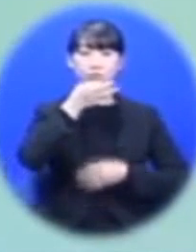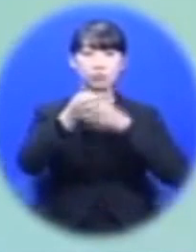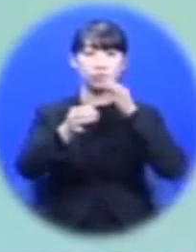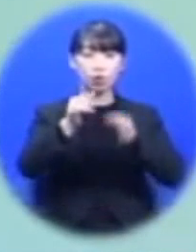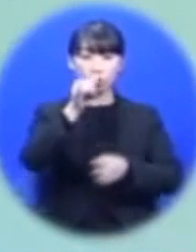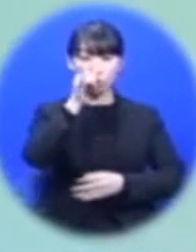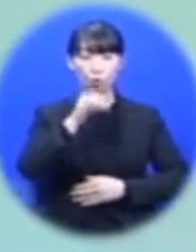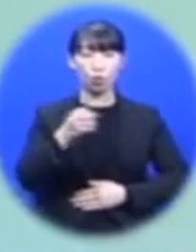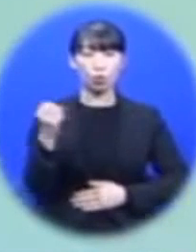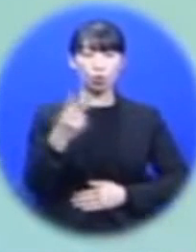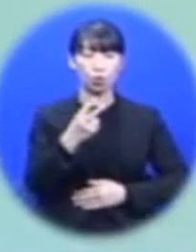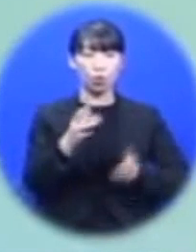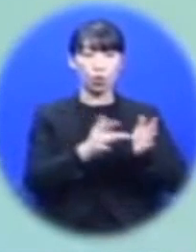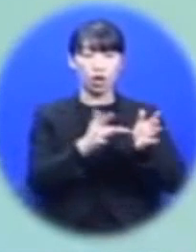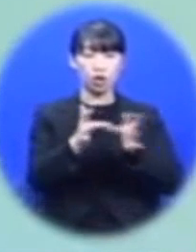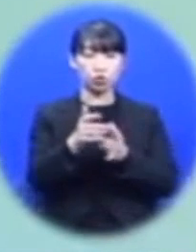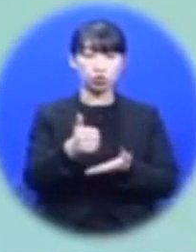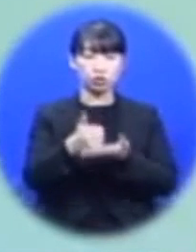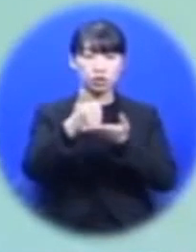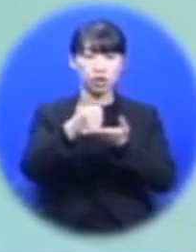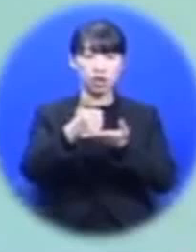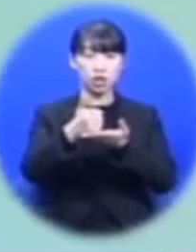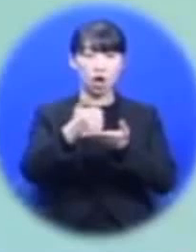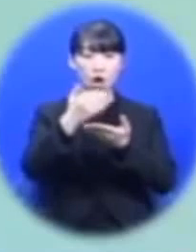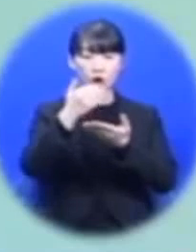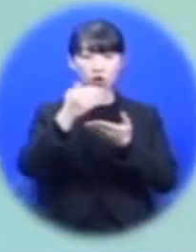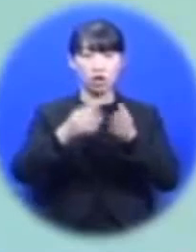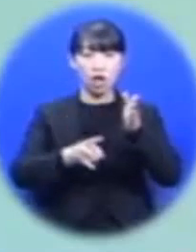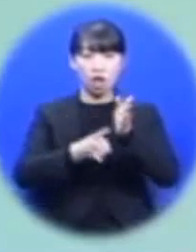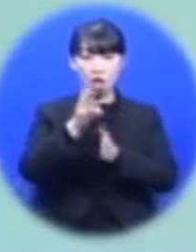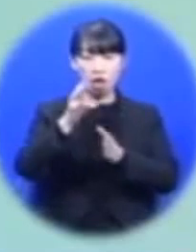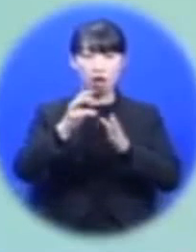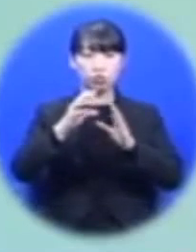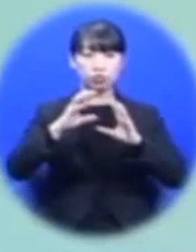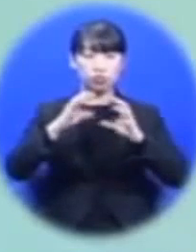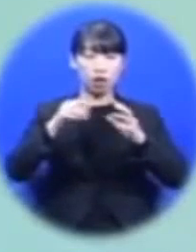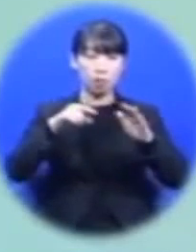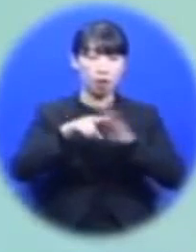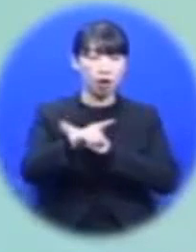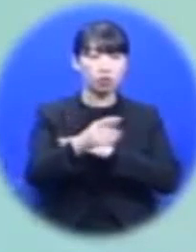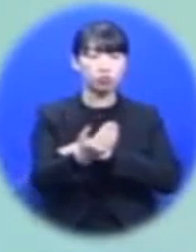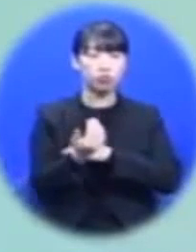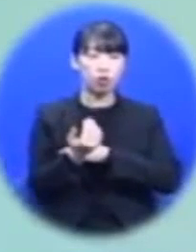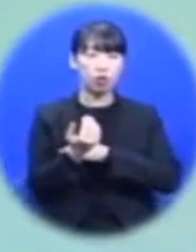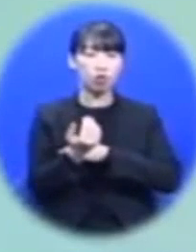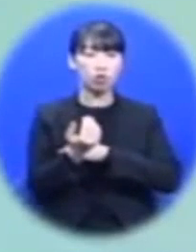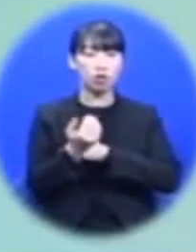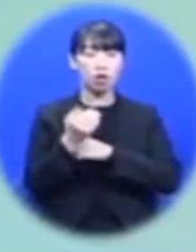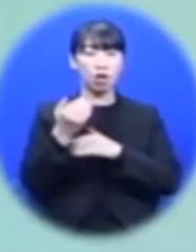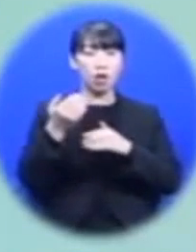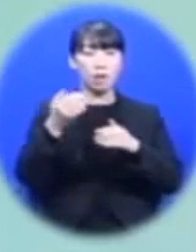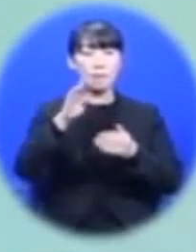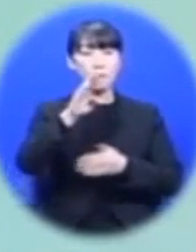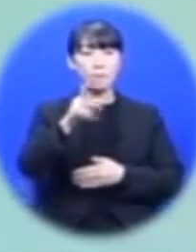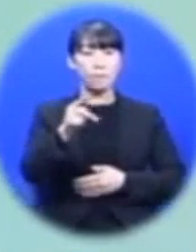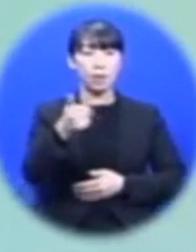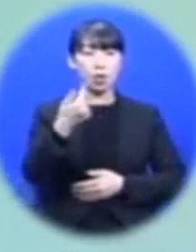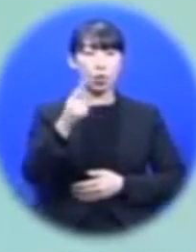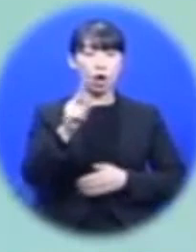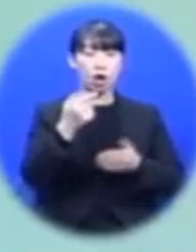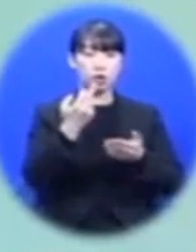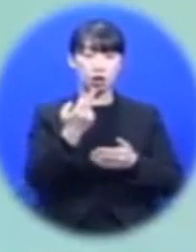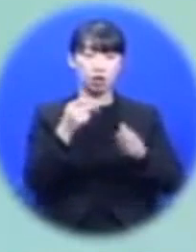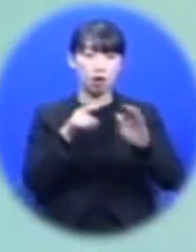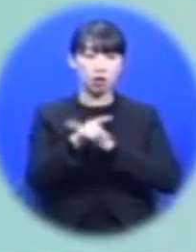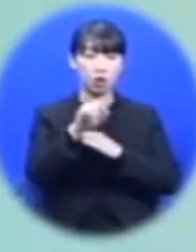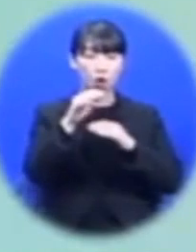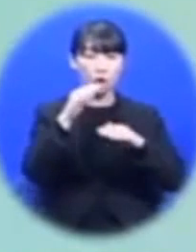예루살렘에 십자가를 지러 가시기 전에 변화산 상에서 모세와 엘리야와 함께 예수님이